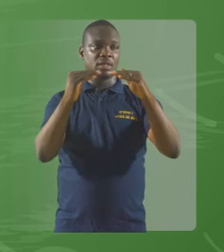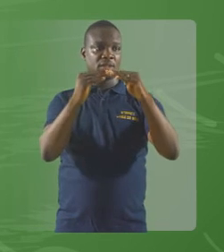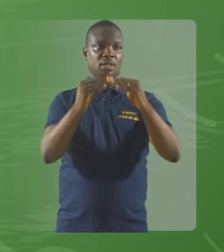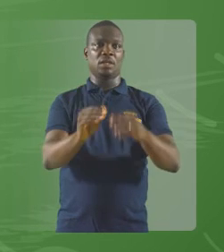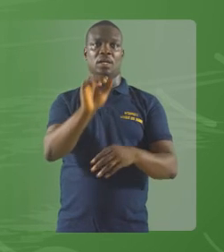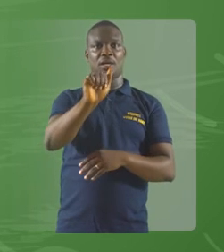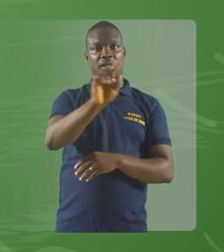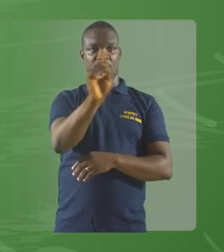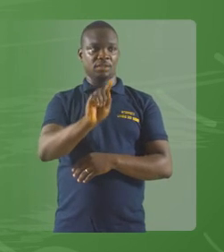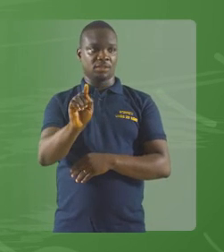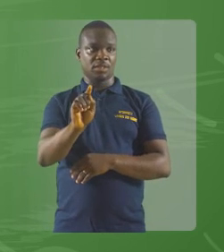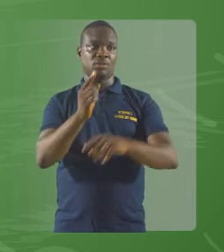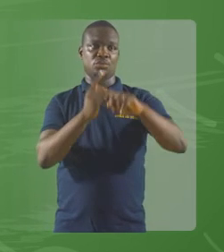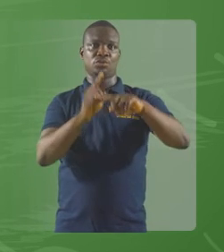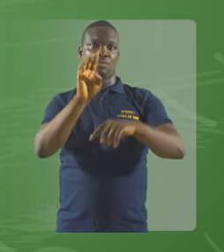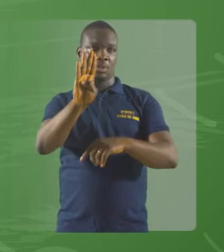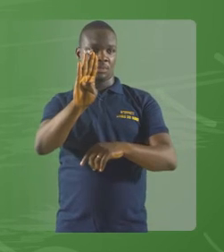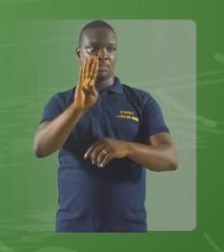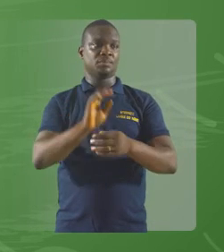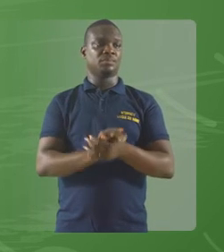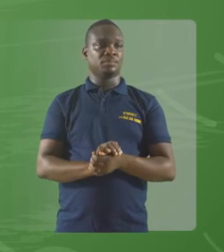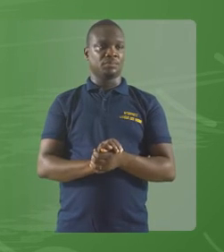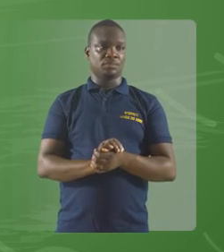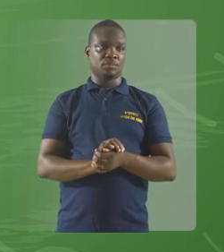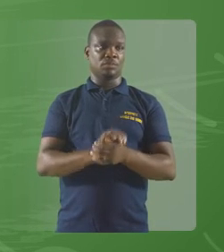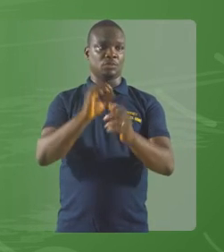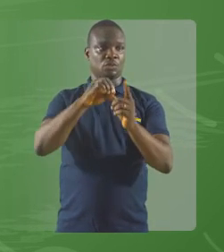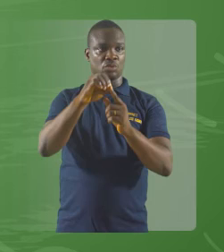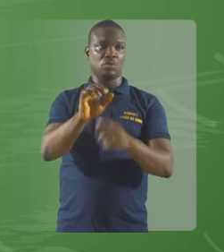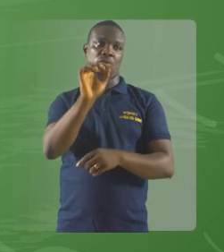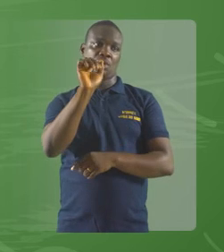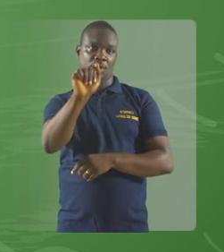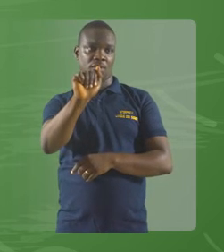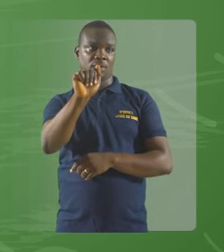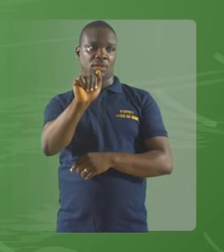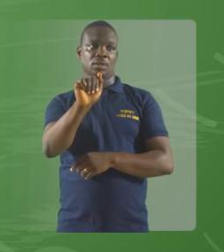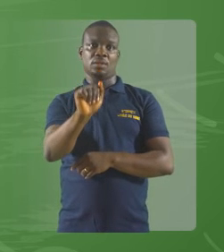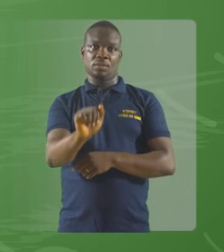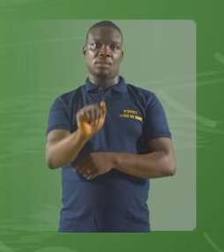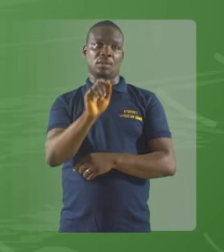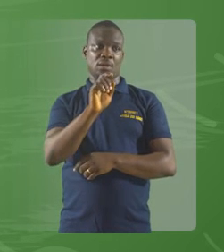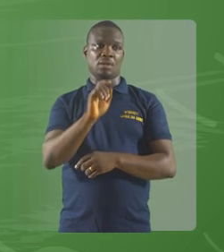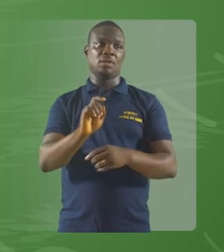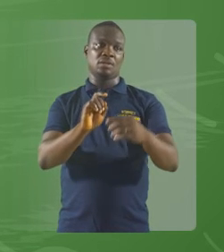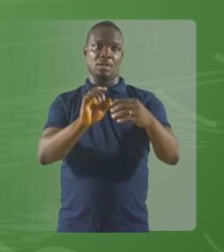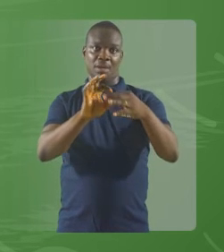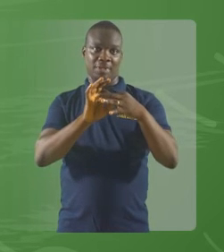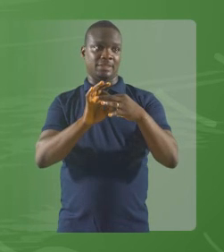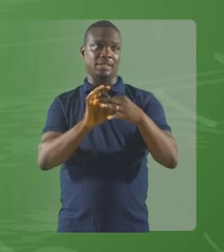AZ plus B, où A est un nombre complexe non